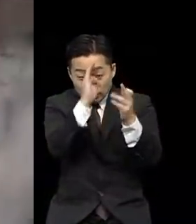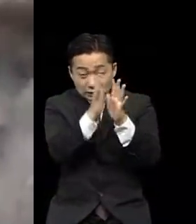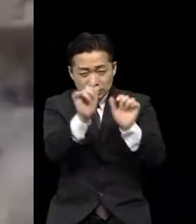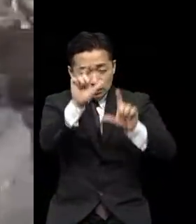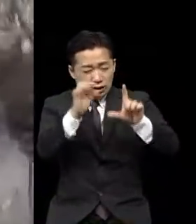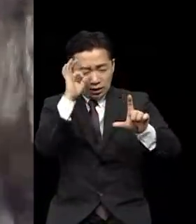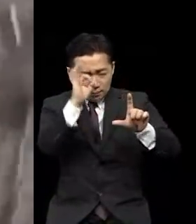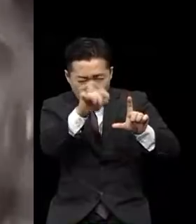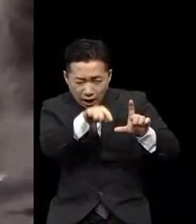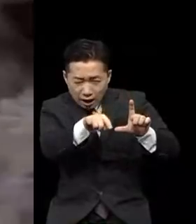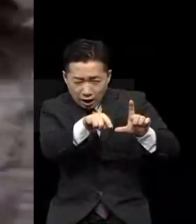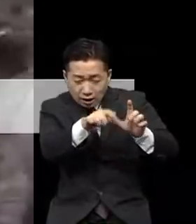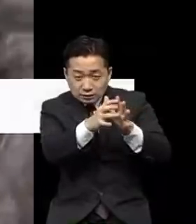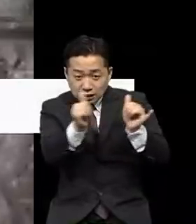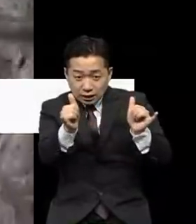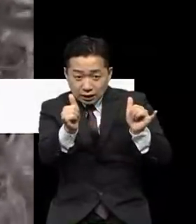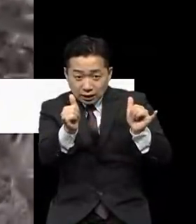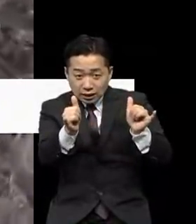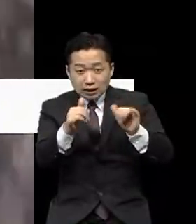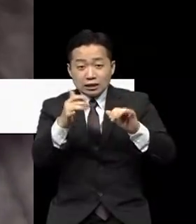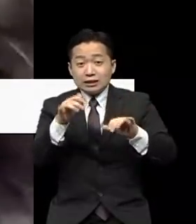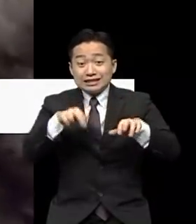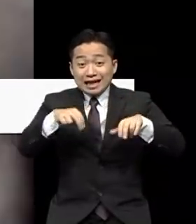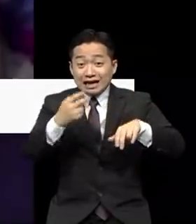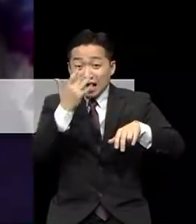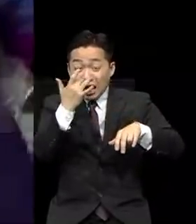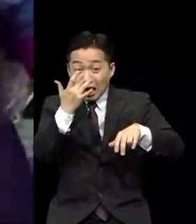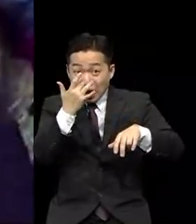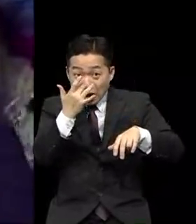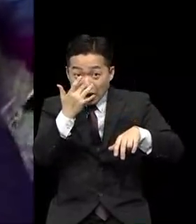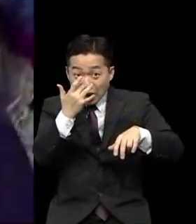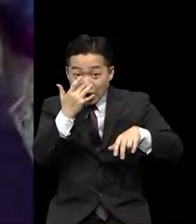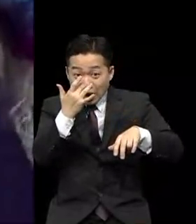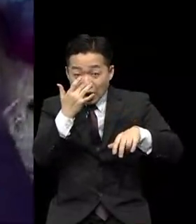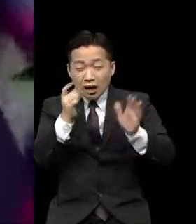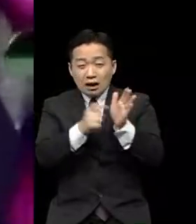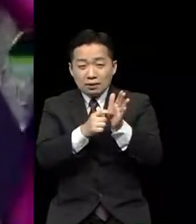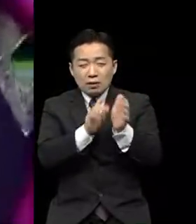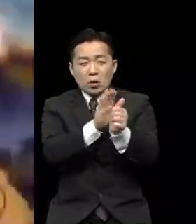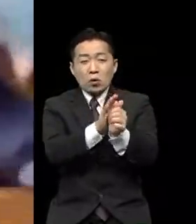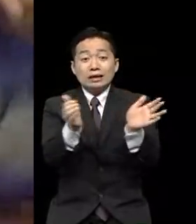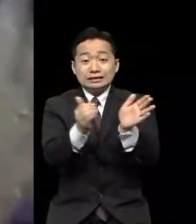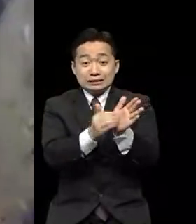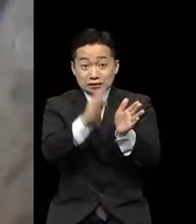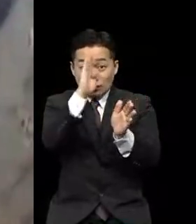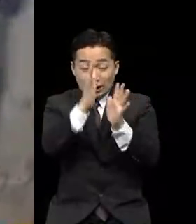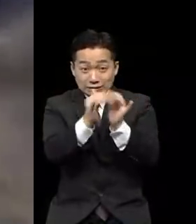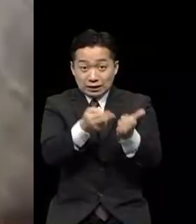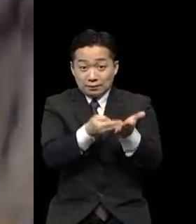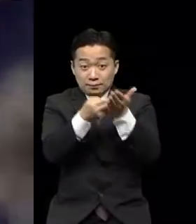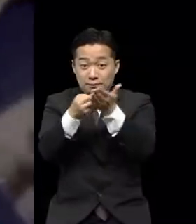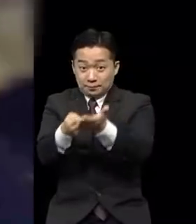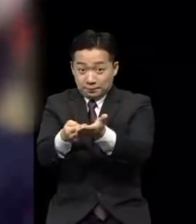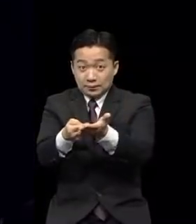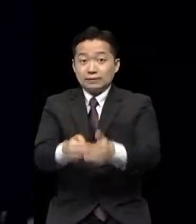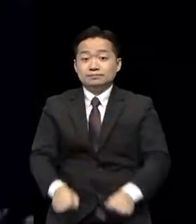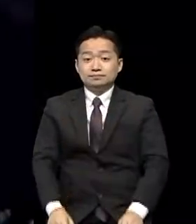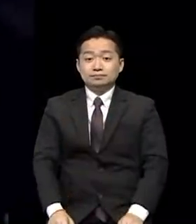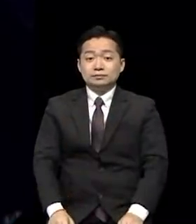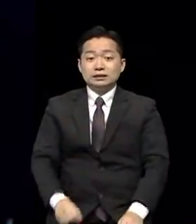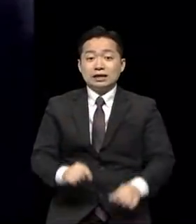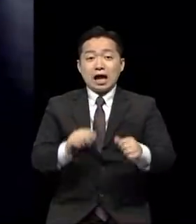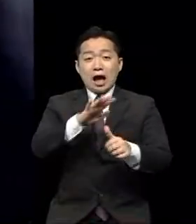상태를 살핍니다. 다리에 전혀 감각이 없어요. 응급처치를 마친 환자를 안전하게 들것에 옮겨